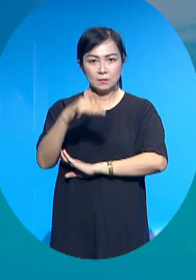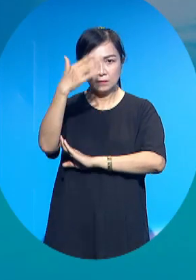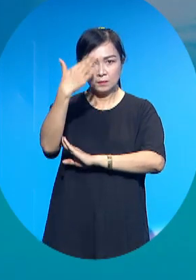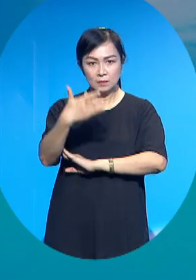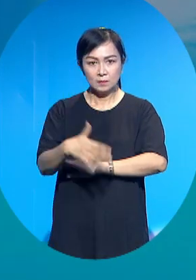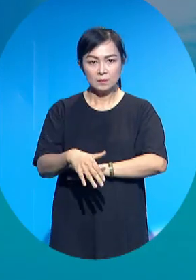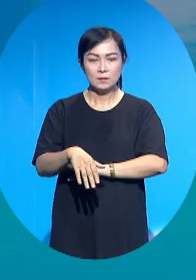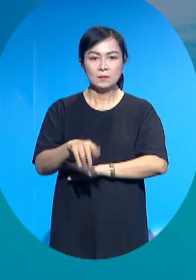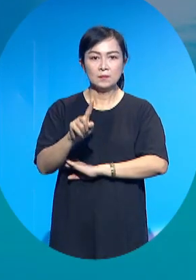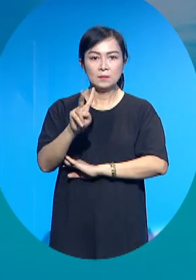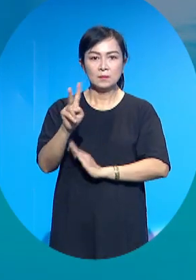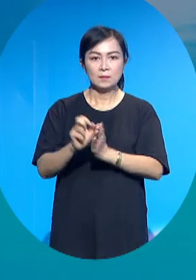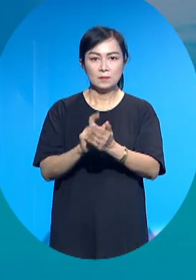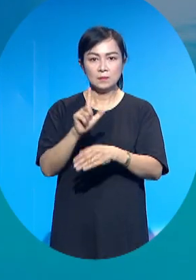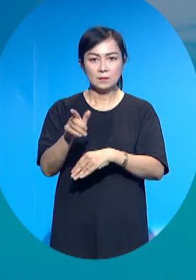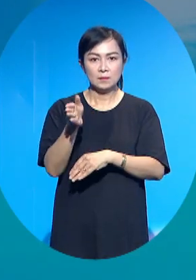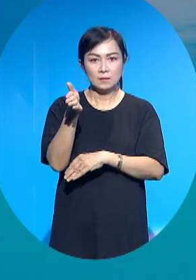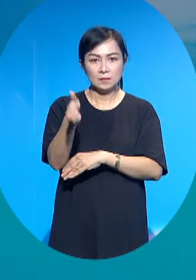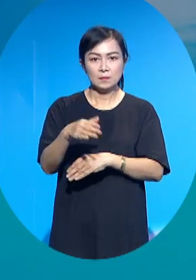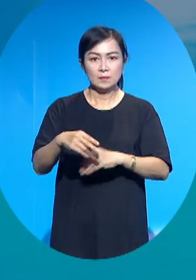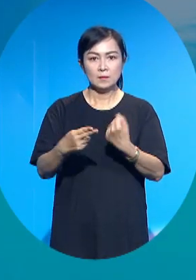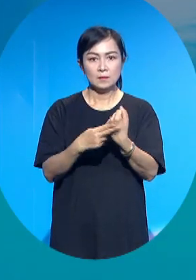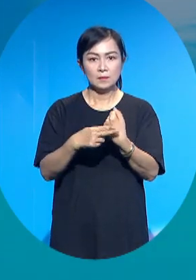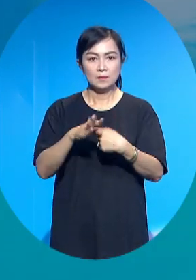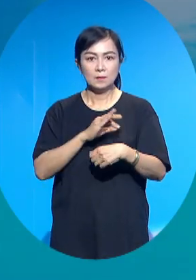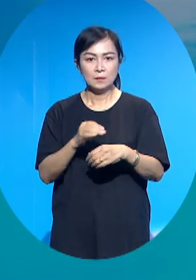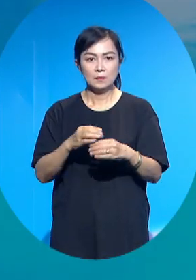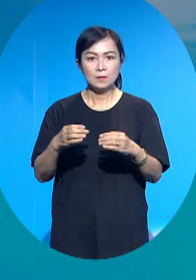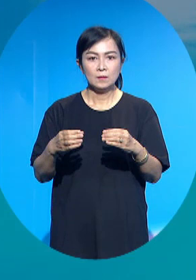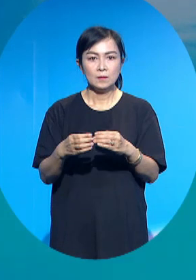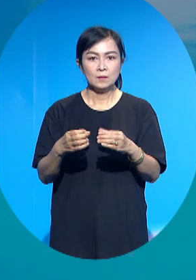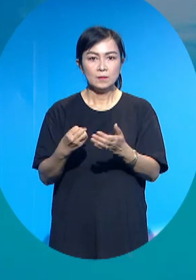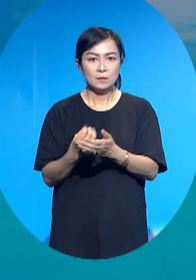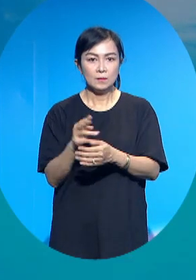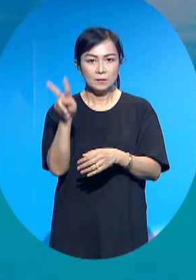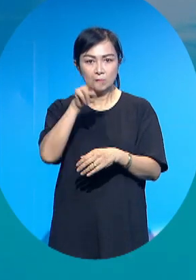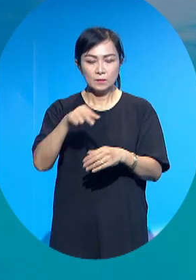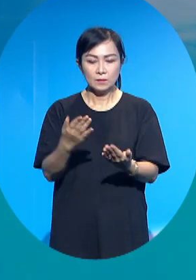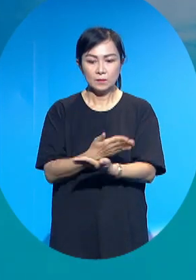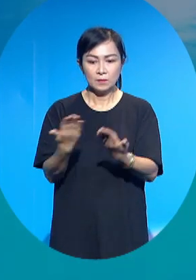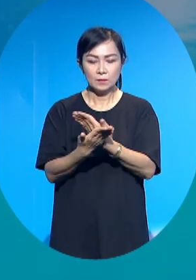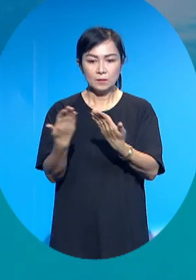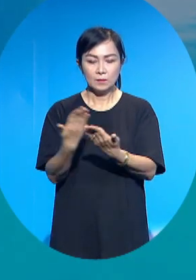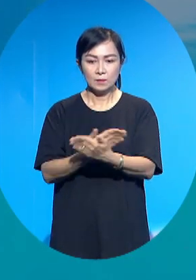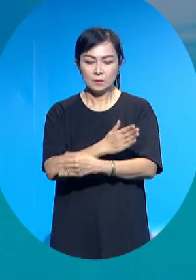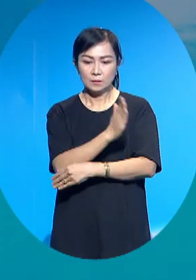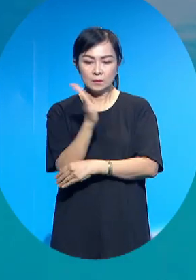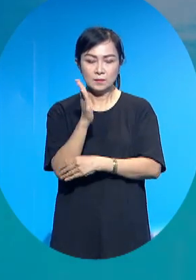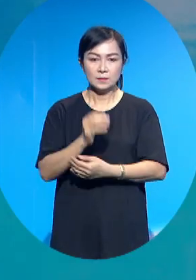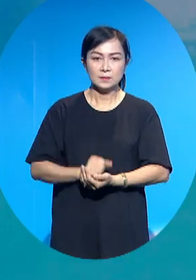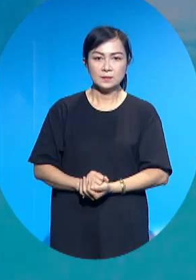2023-2028 sẽ diễn ra vào ngày 12 tháng 7 sắp tới tại Hà Nội với chủ đề Hội Xuất Bản Việt Nam đổi mới, hội nhập và phát triển.